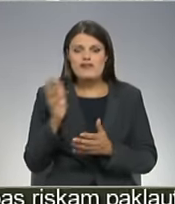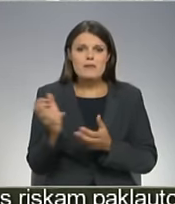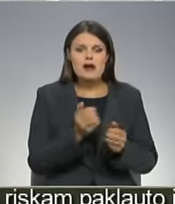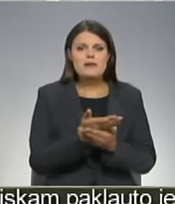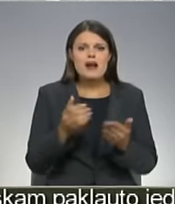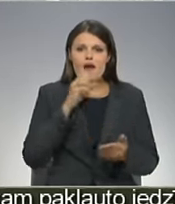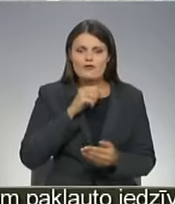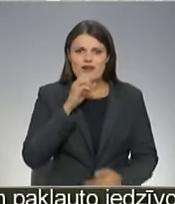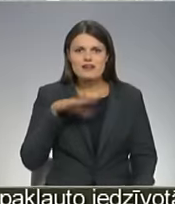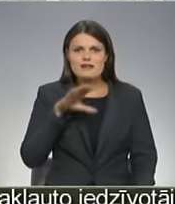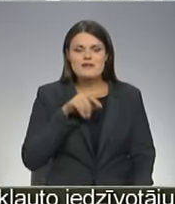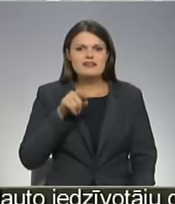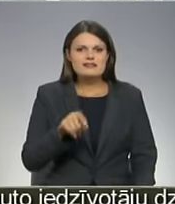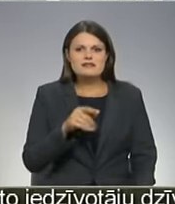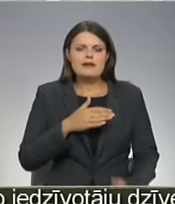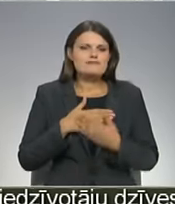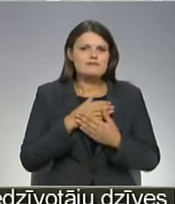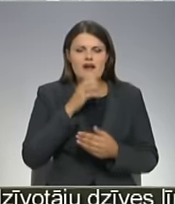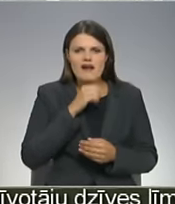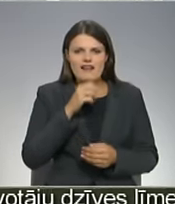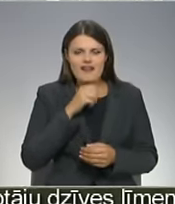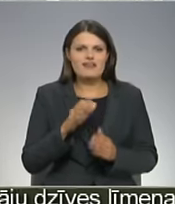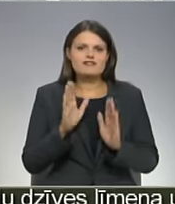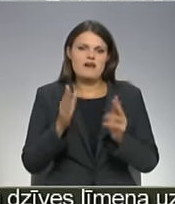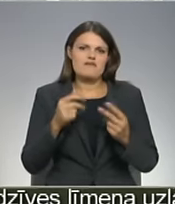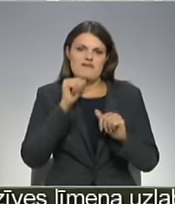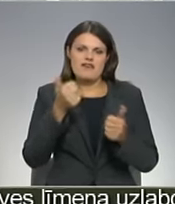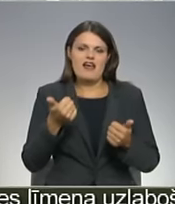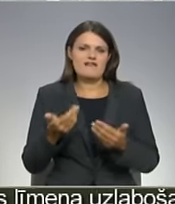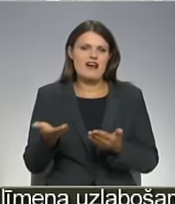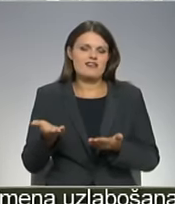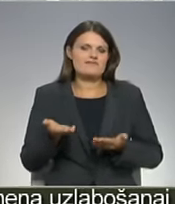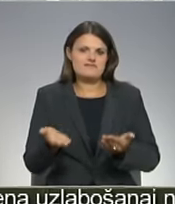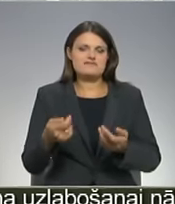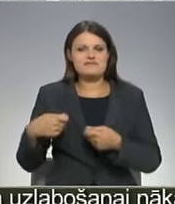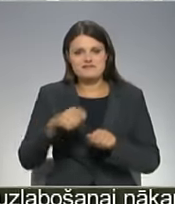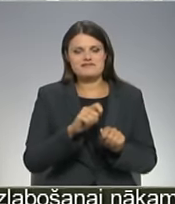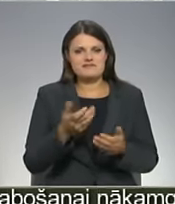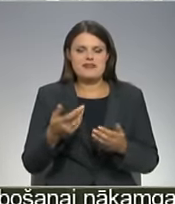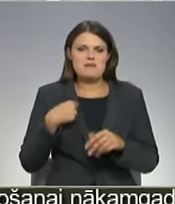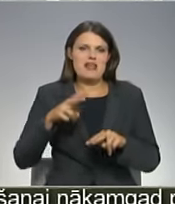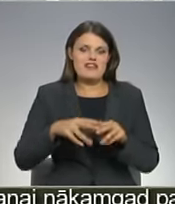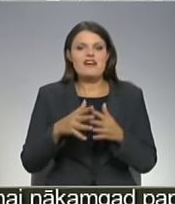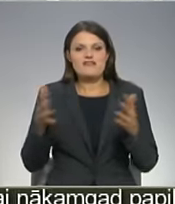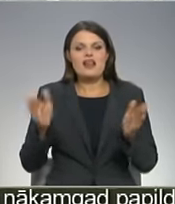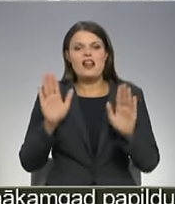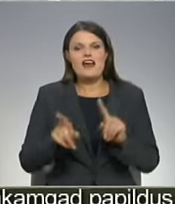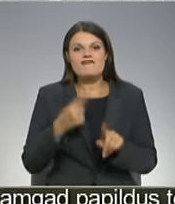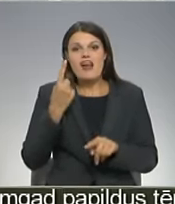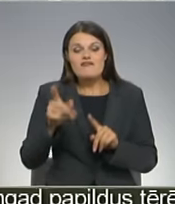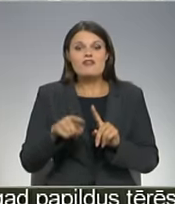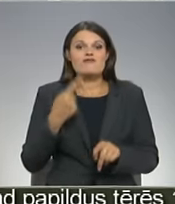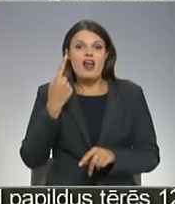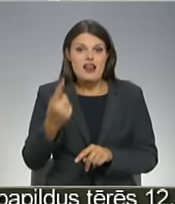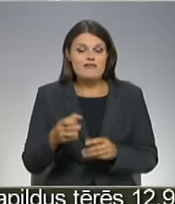kādu kaziņu, mēs tā iemīlējuši viņu. Mums pa galdu danco, nu kā mēs tagad viņu cepetīm liksim? Un es saku, nu jā, nu man tev tā vieta daudz, nu labi, nu vēl vienu, vēl